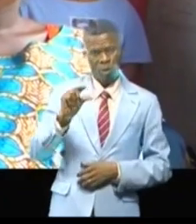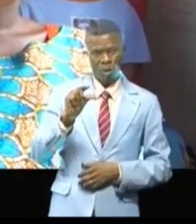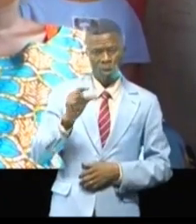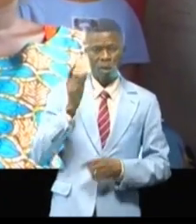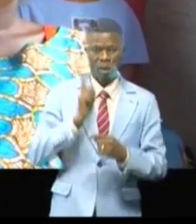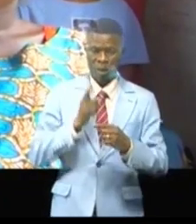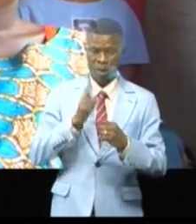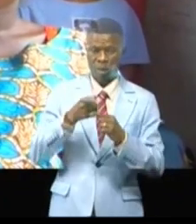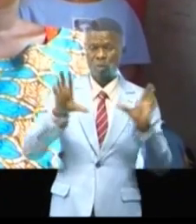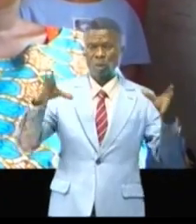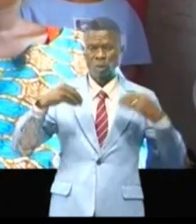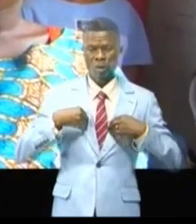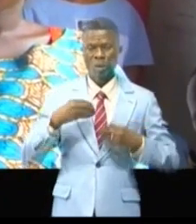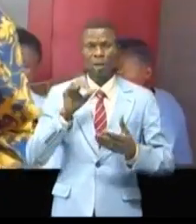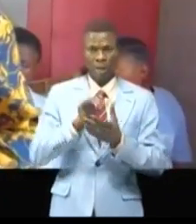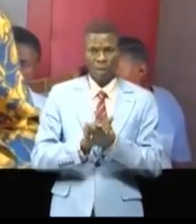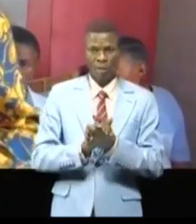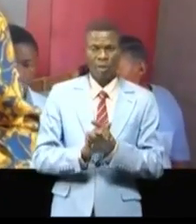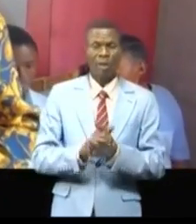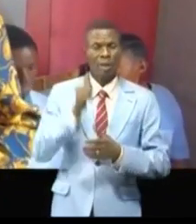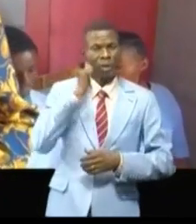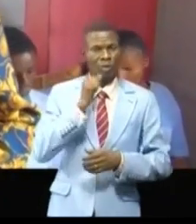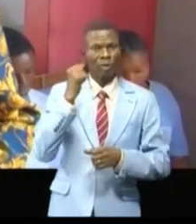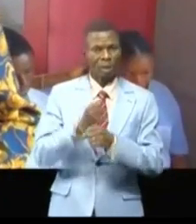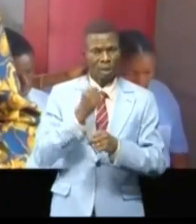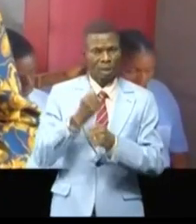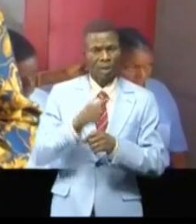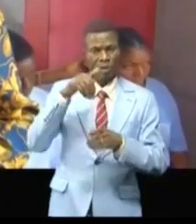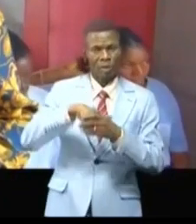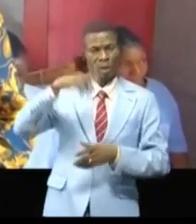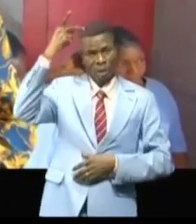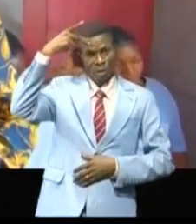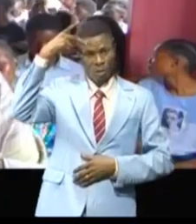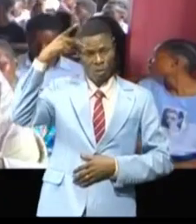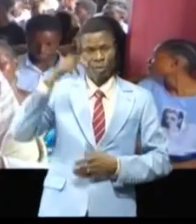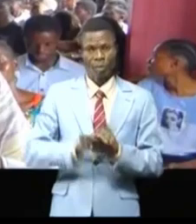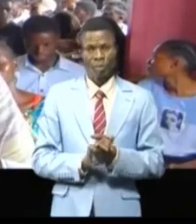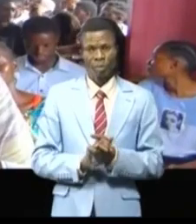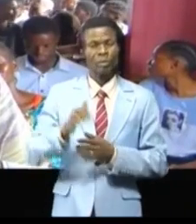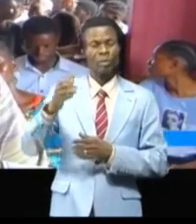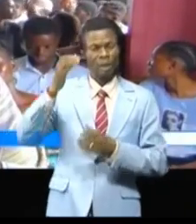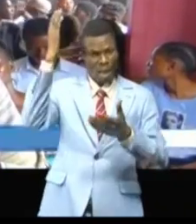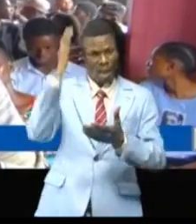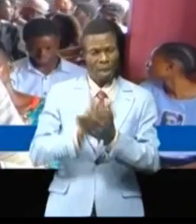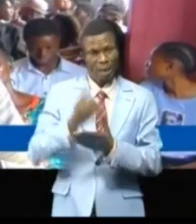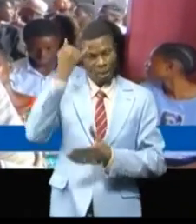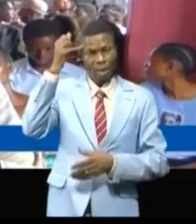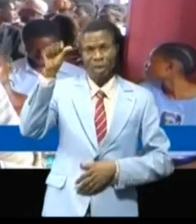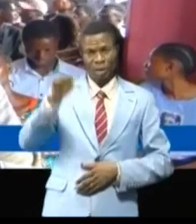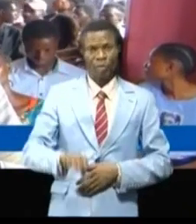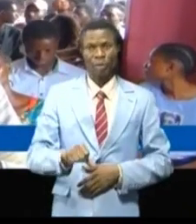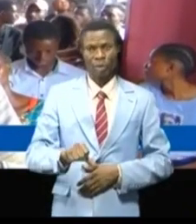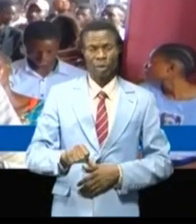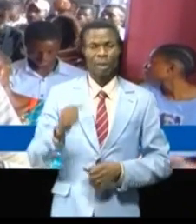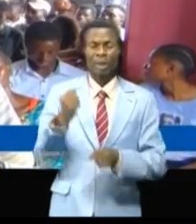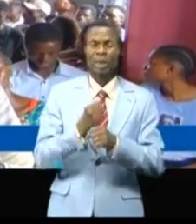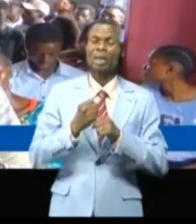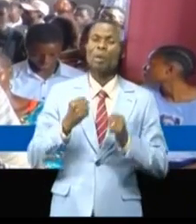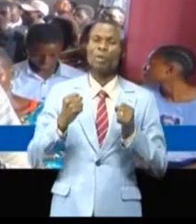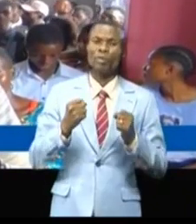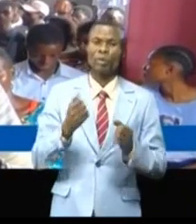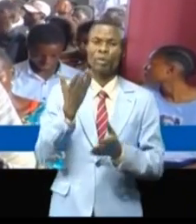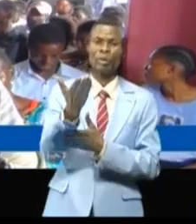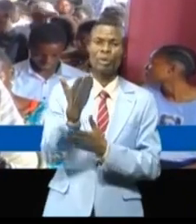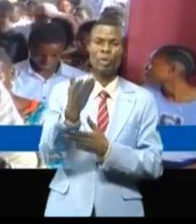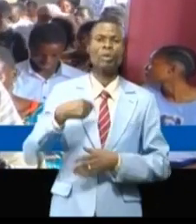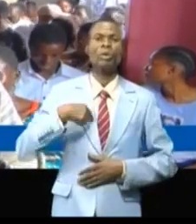difficile à accepter que leurs épouses et filles émergent en politique. Il faut déconstruire ces préjugés-là. C'est un grand travail qui demande à ce